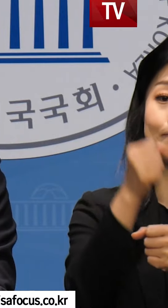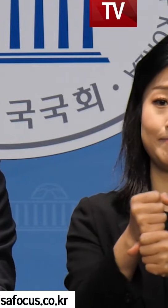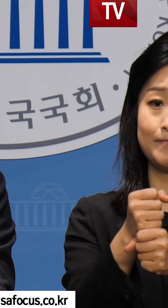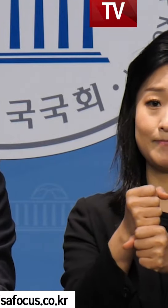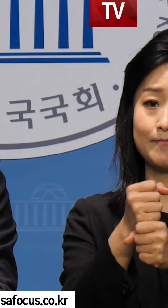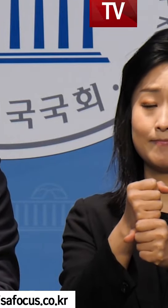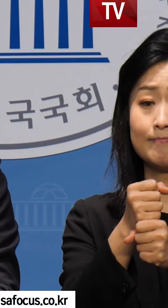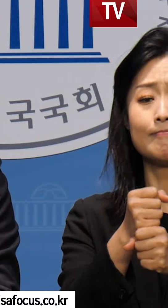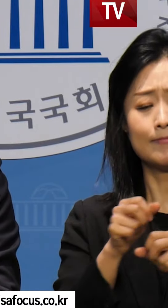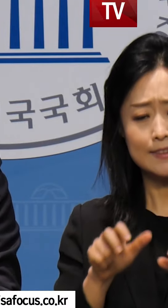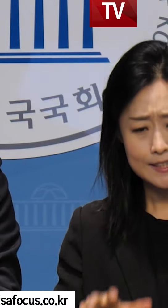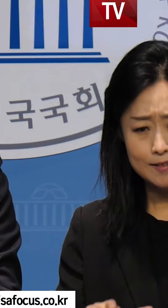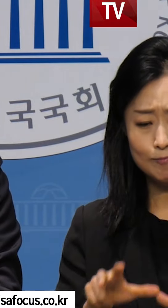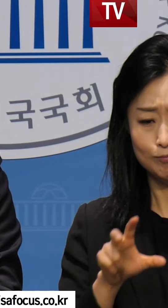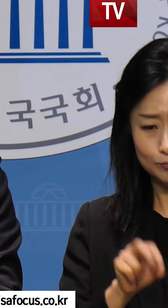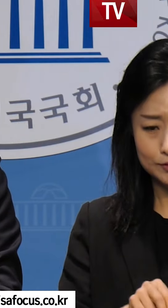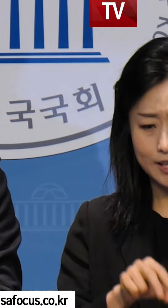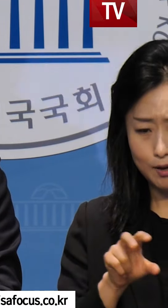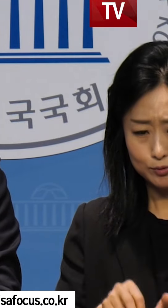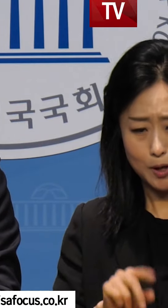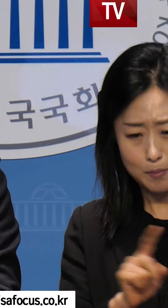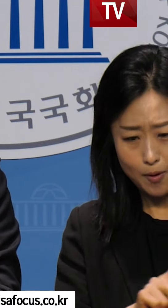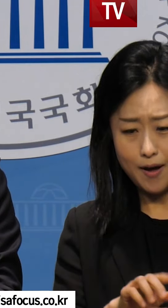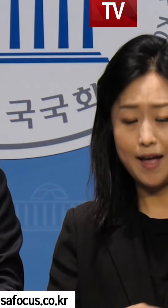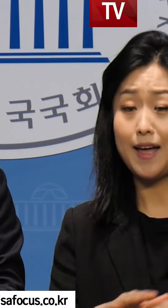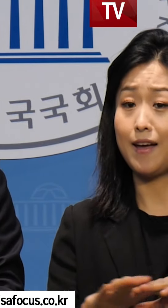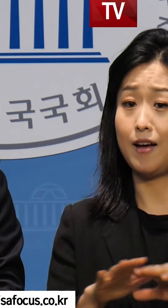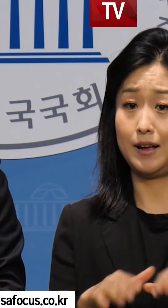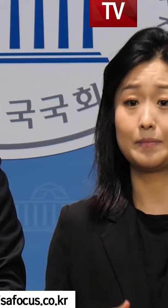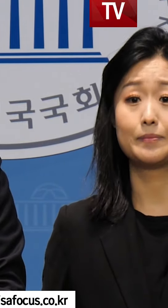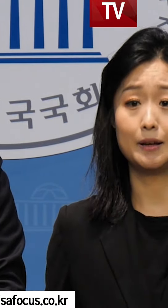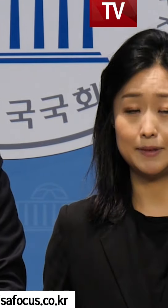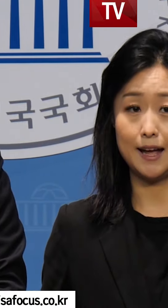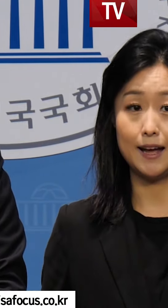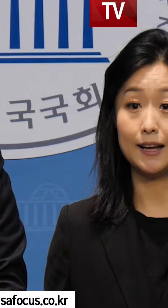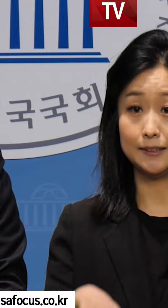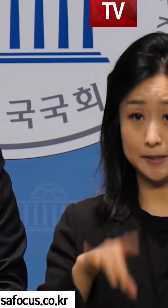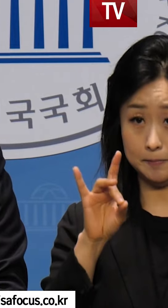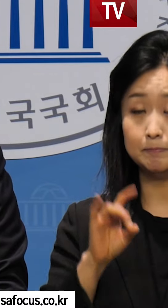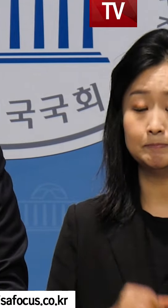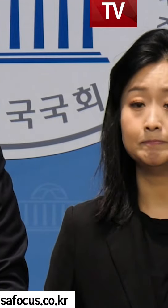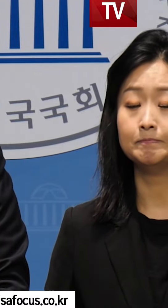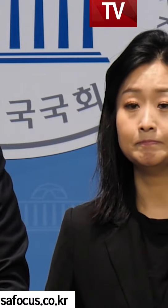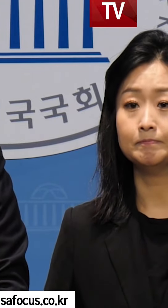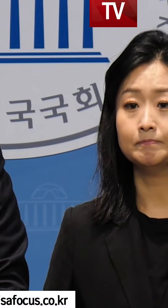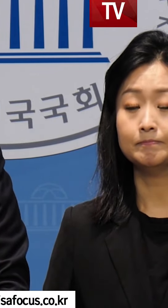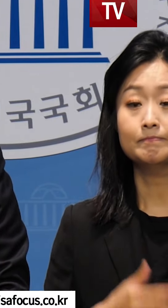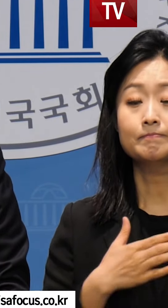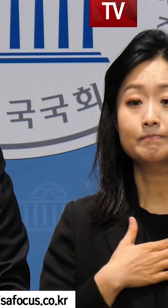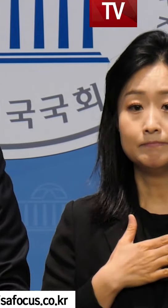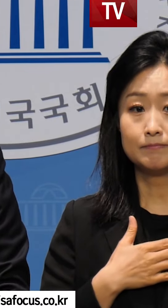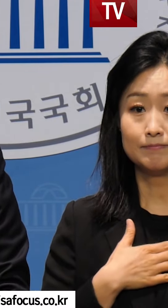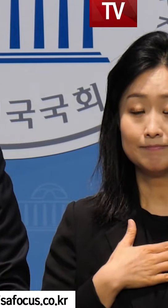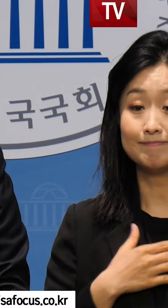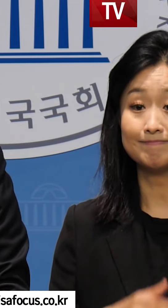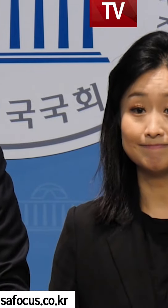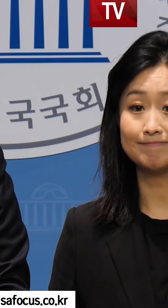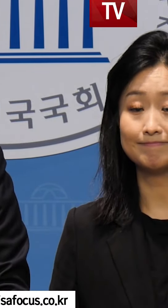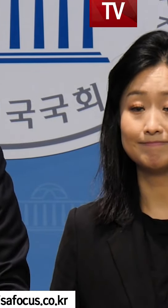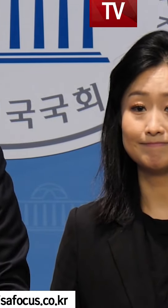위해 반드시 짚고 넘어가야 할 문제입니다. 첫 번째로 말씀드릴 사례는 제가 오랜